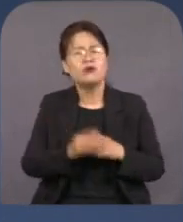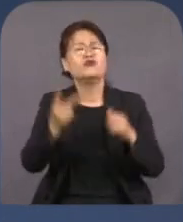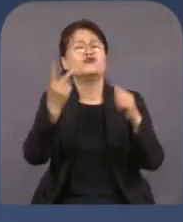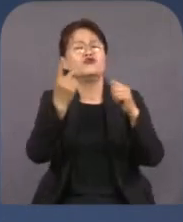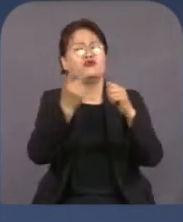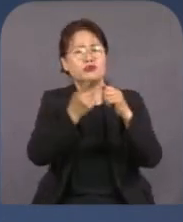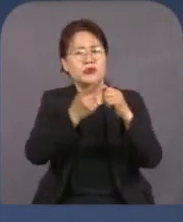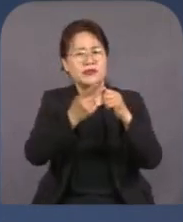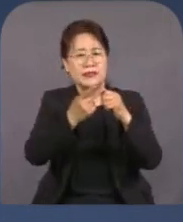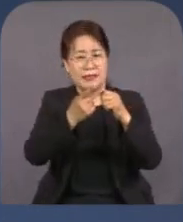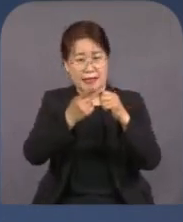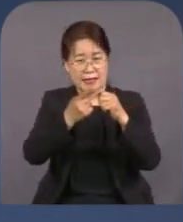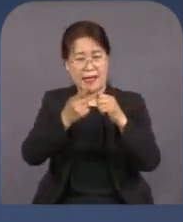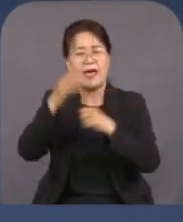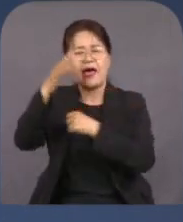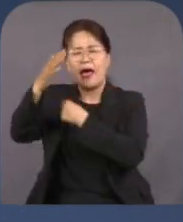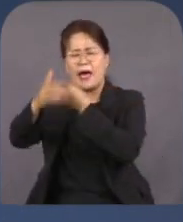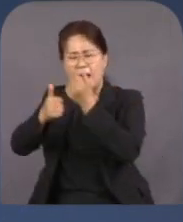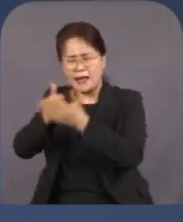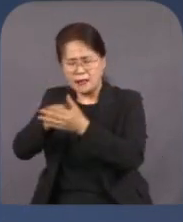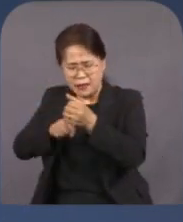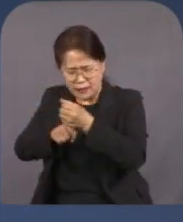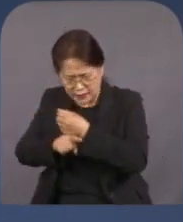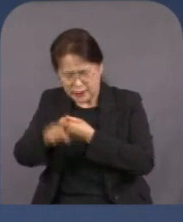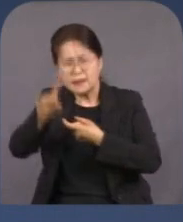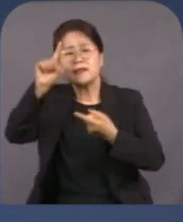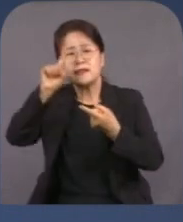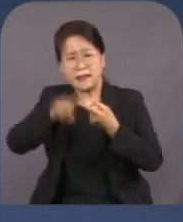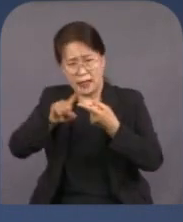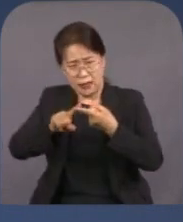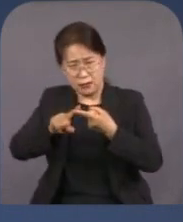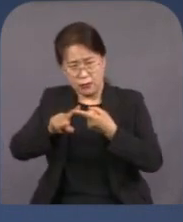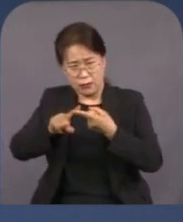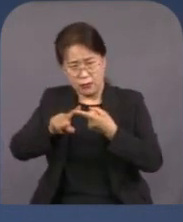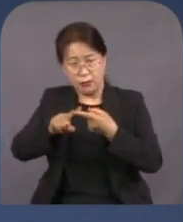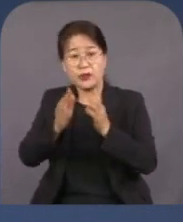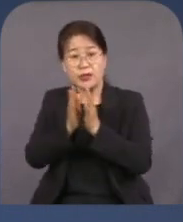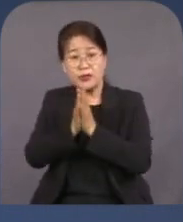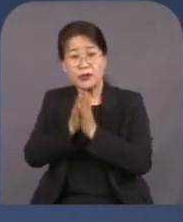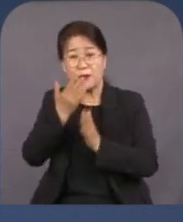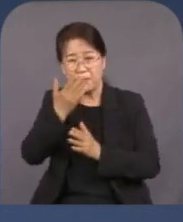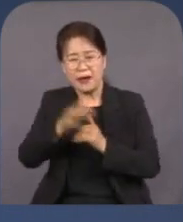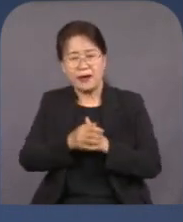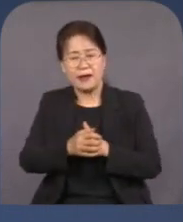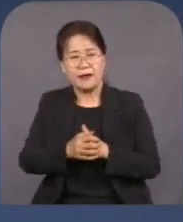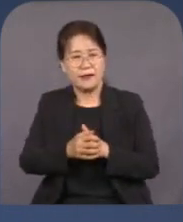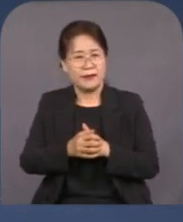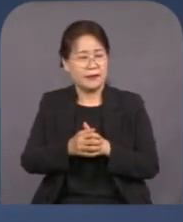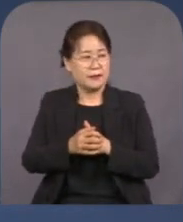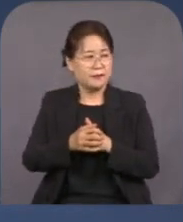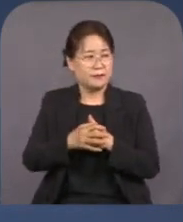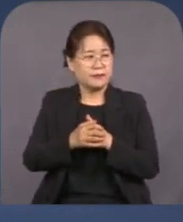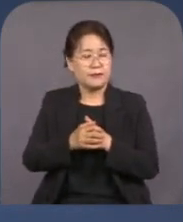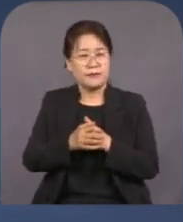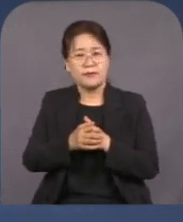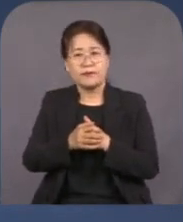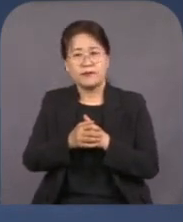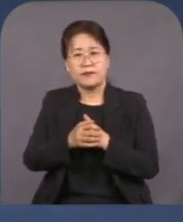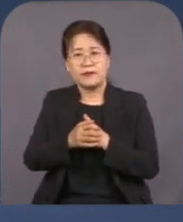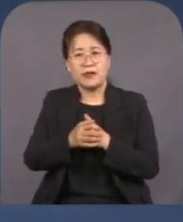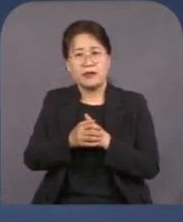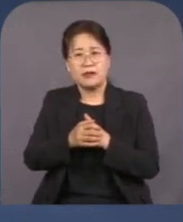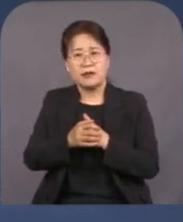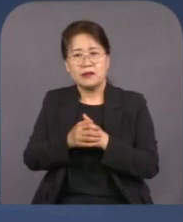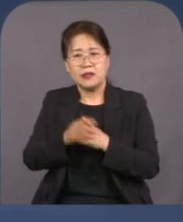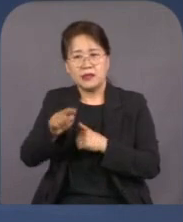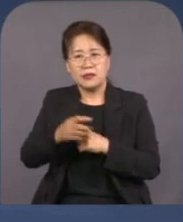하나님의 뜻대로 기도할 수 있기 때문입니다 자로 와서 8장 27절 하반절의 말씀을 읽겠습니다